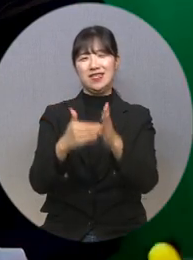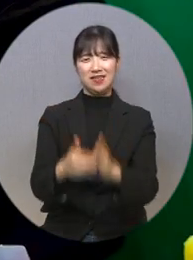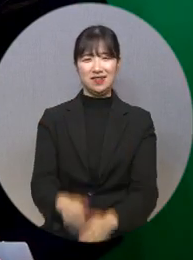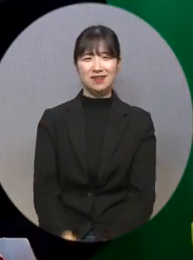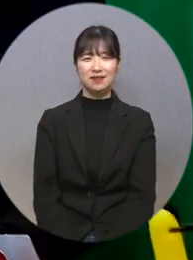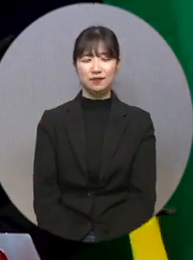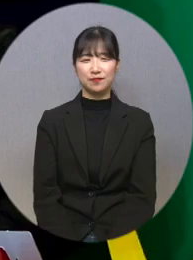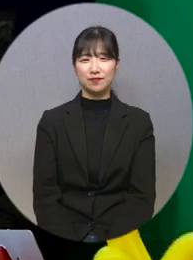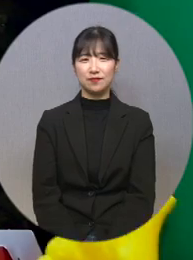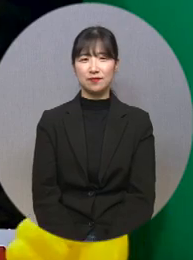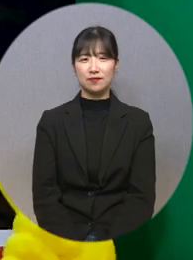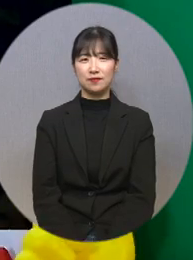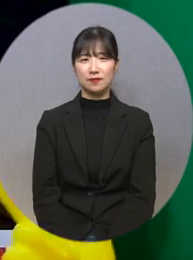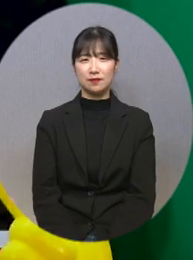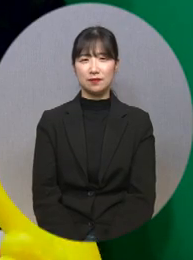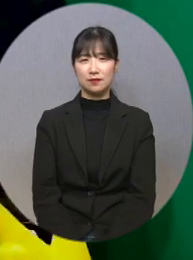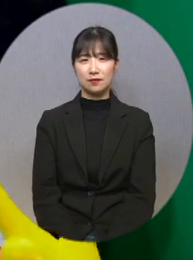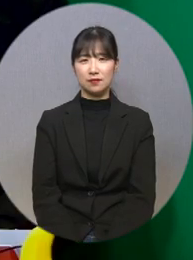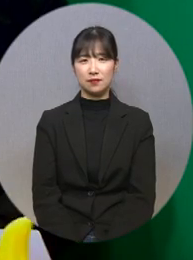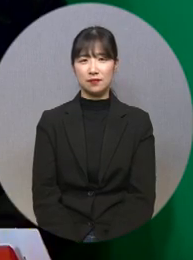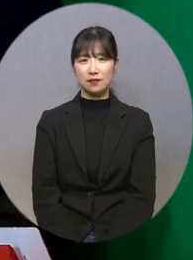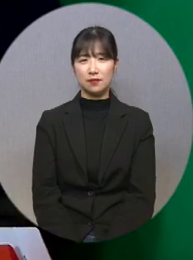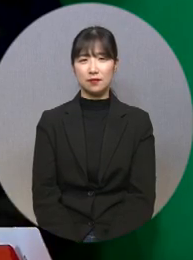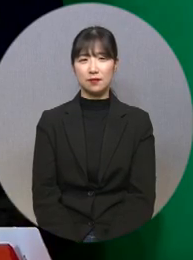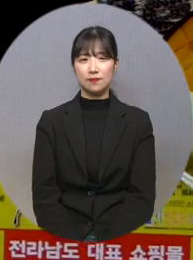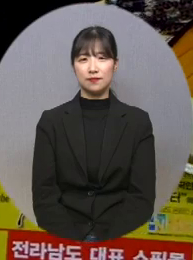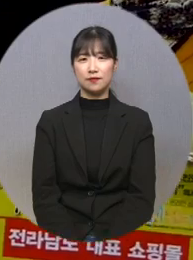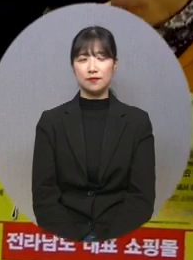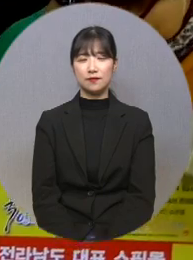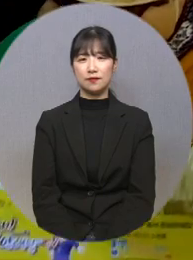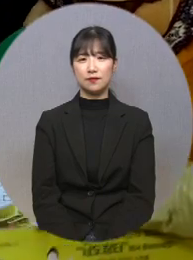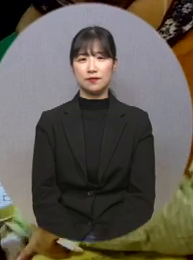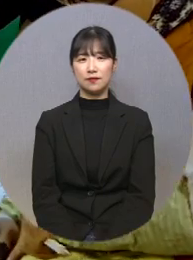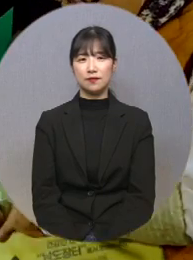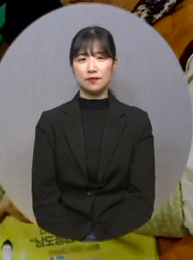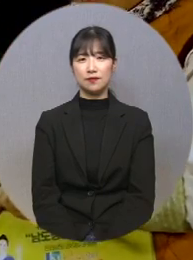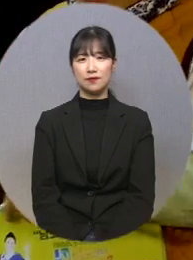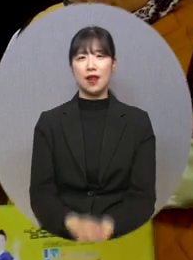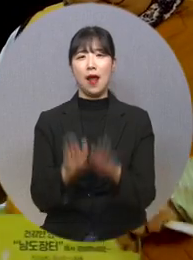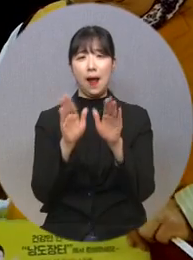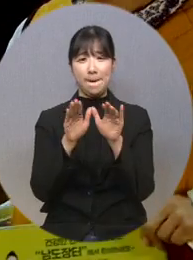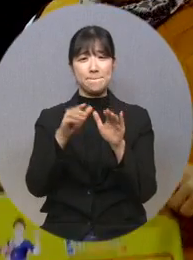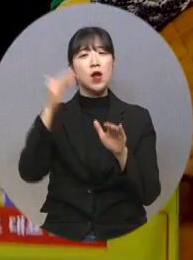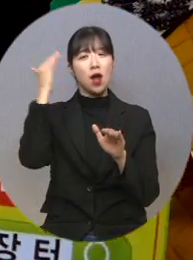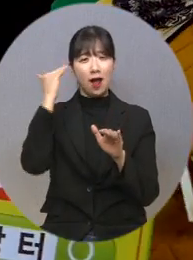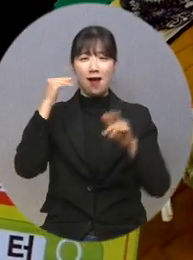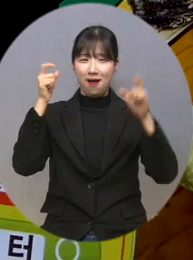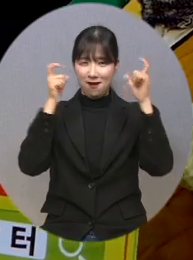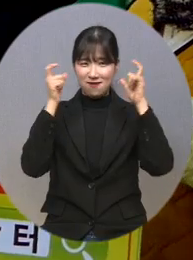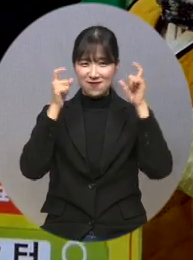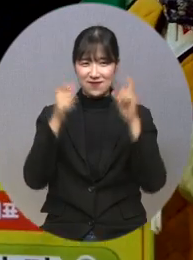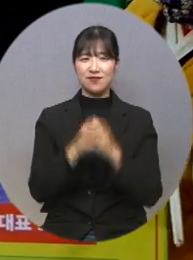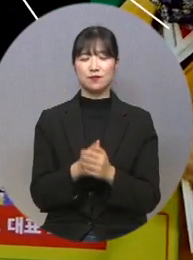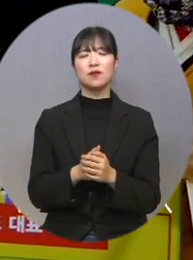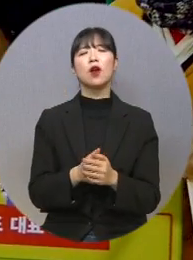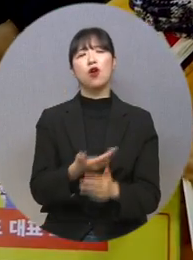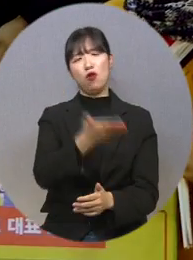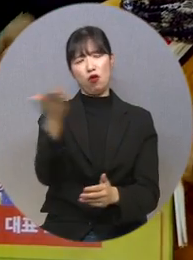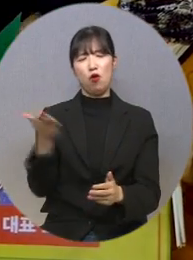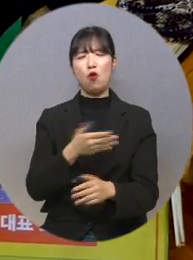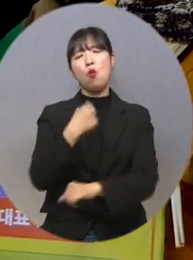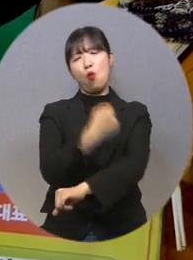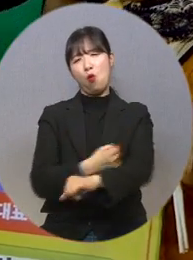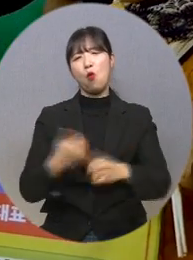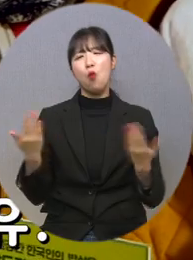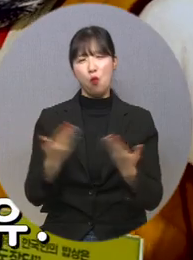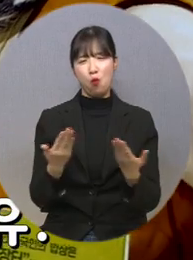것 같아요. 어이구, 그새 또 드시네. 한평 한우. 남도장터 고생하시니까 또. 남도장터에서